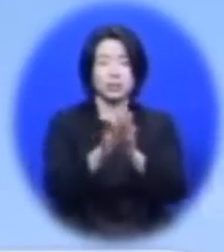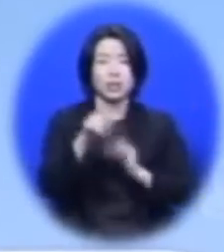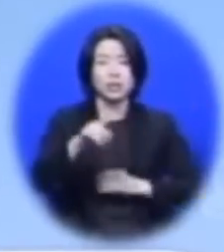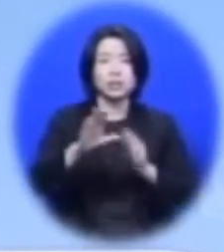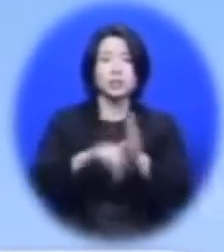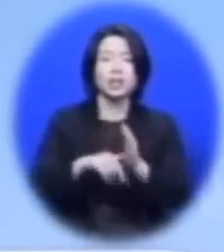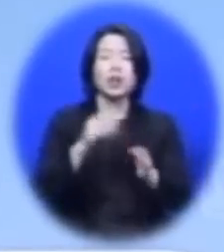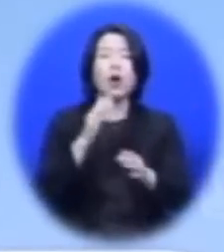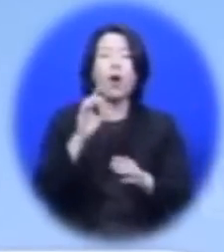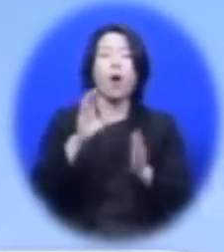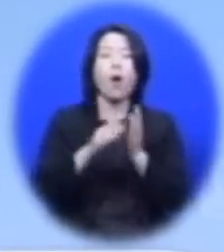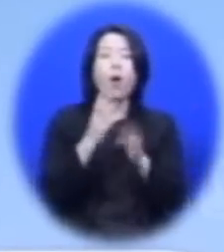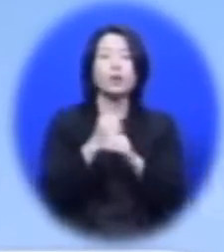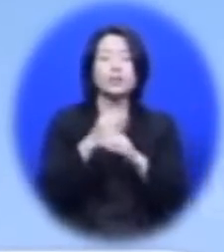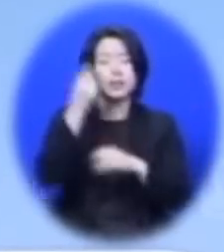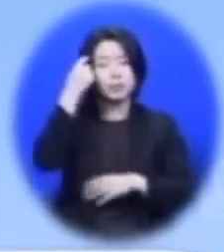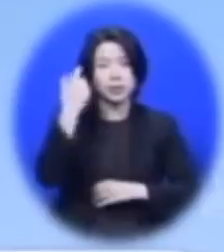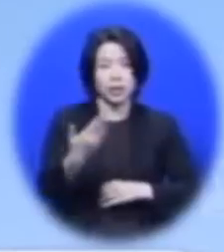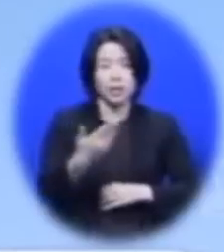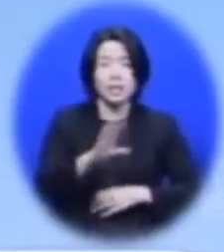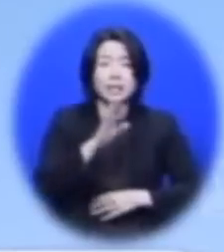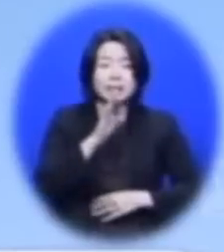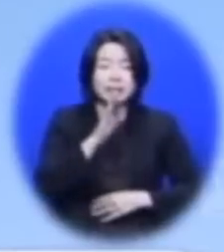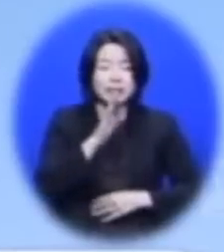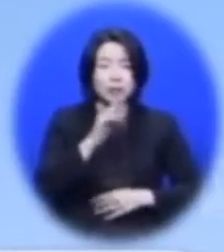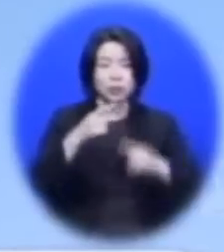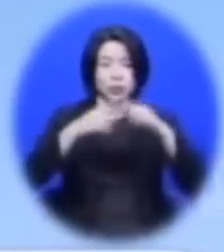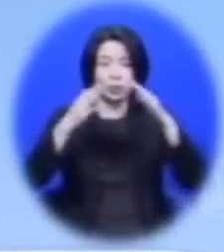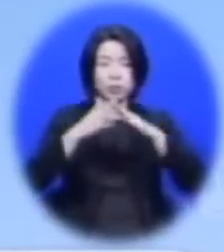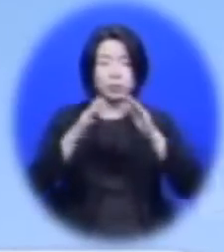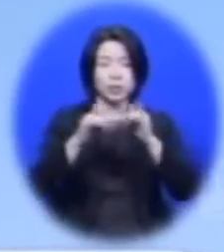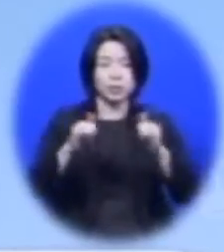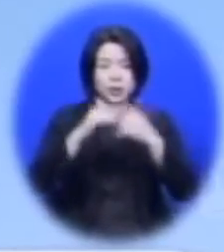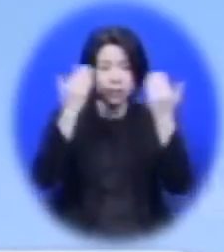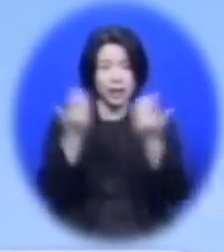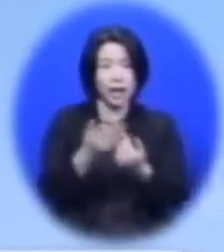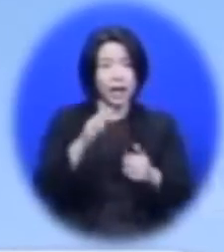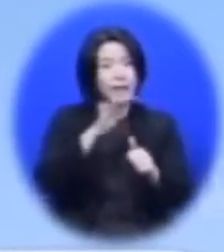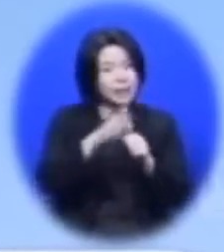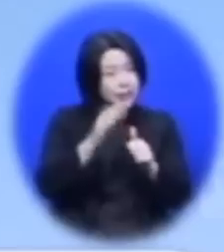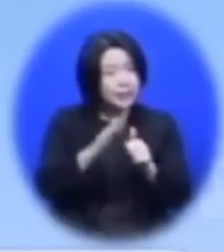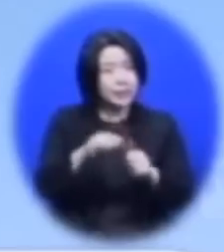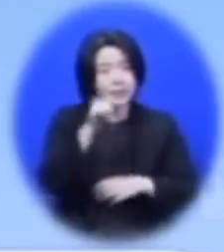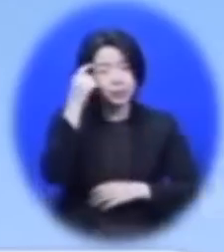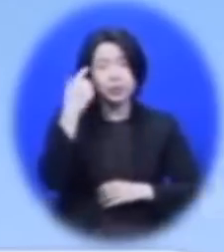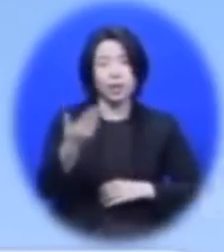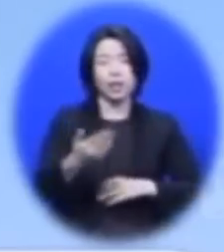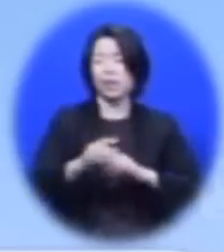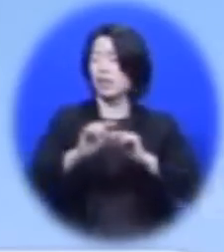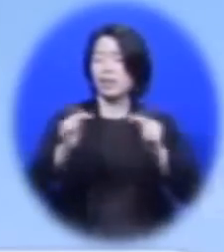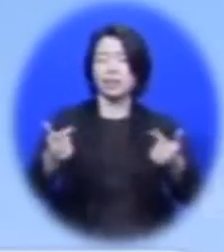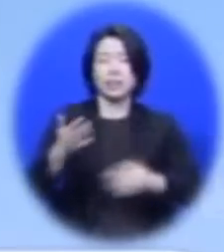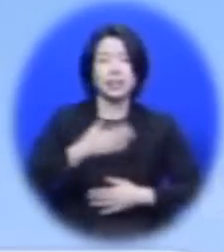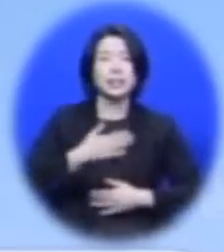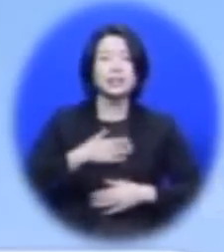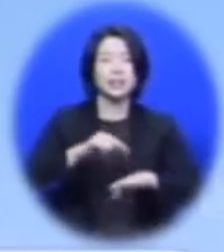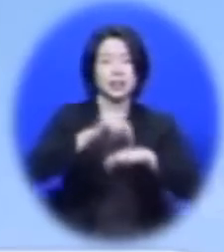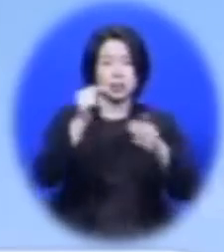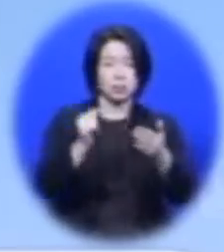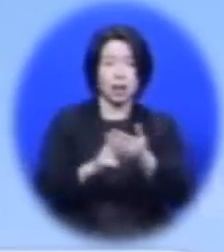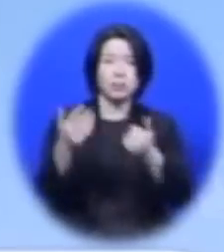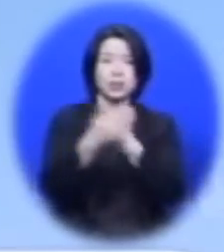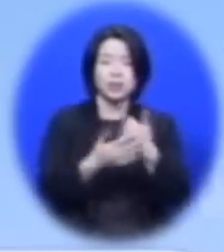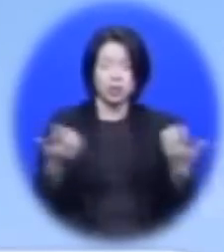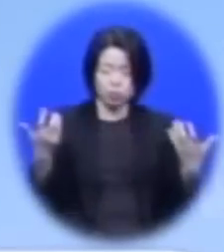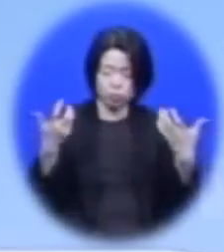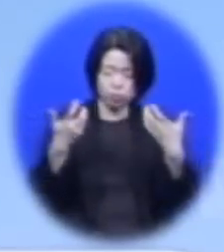어떤 때일까요? 실제로 교인들이 다 착해져서일까요? 그렇지 않습니다. 제 마음이 은혜로